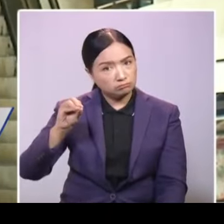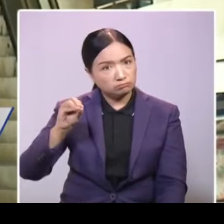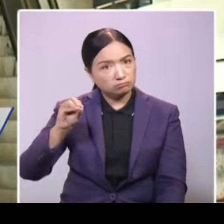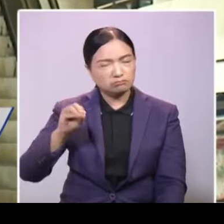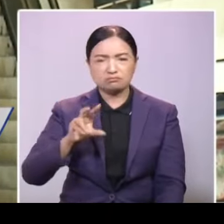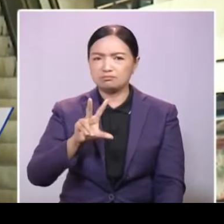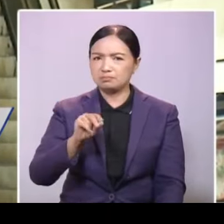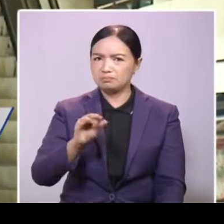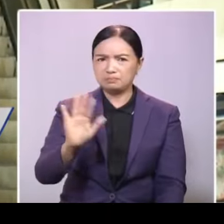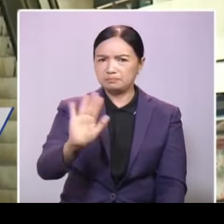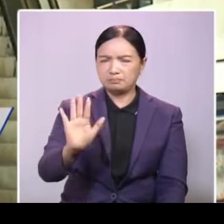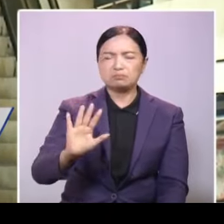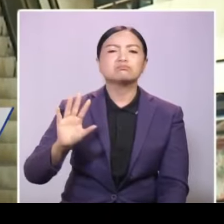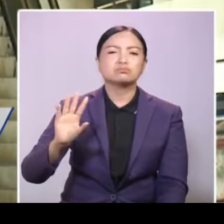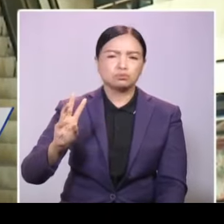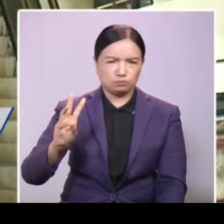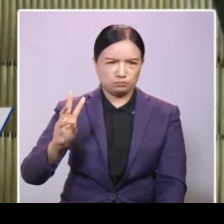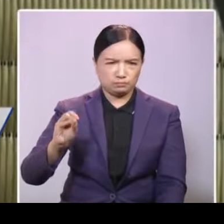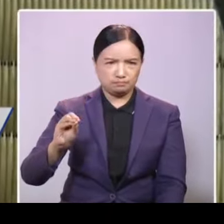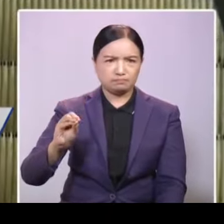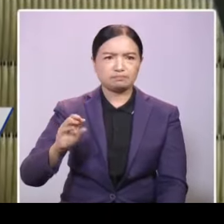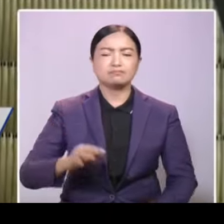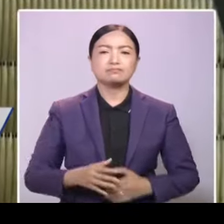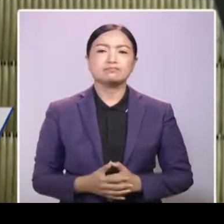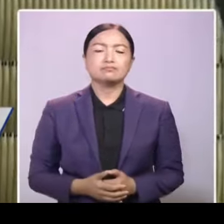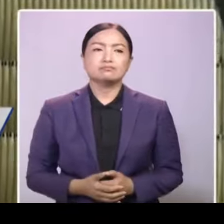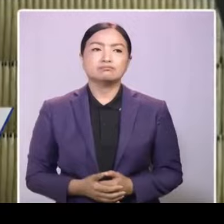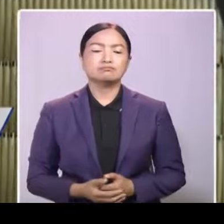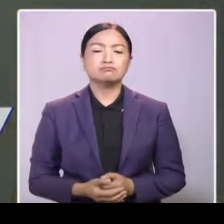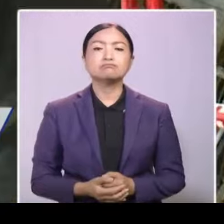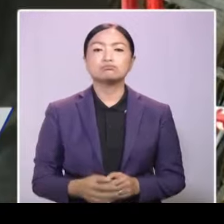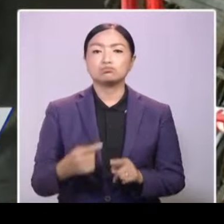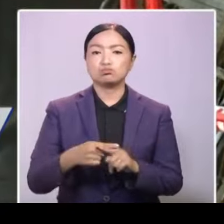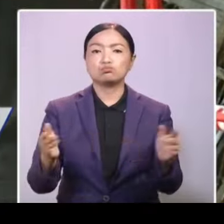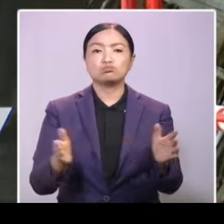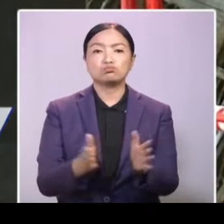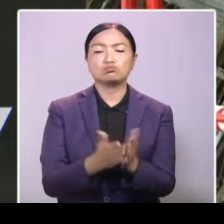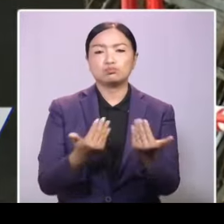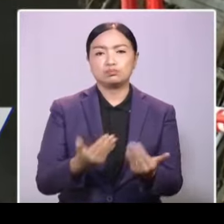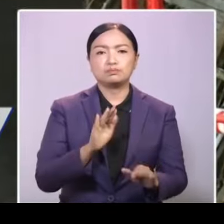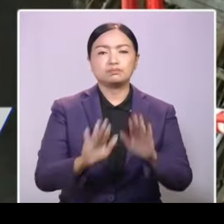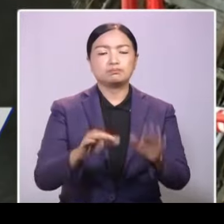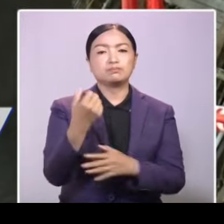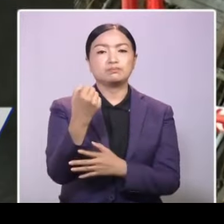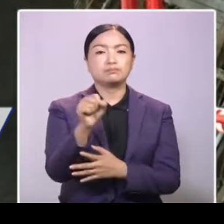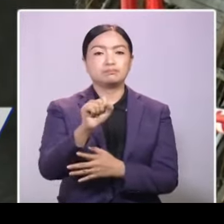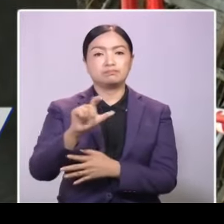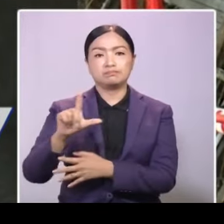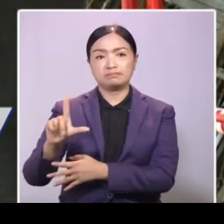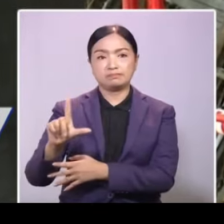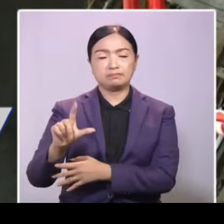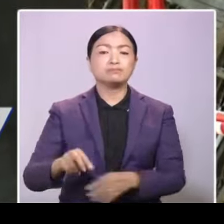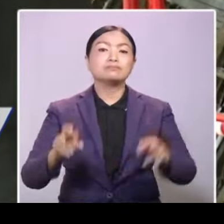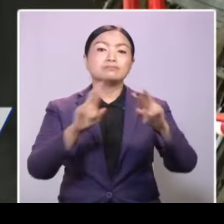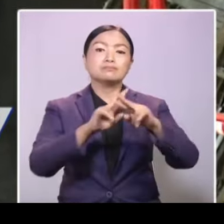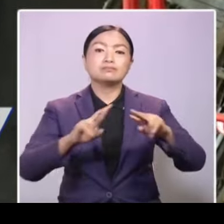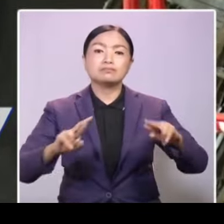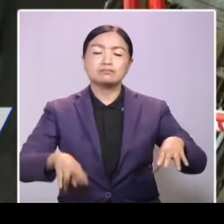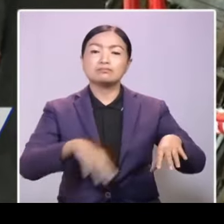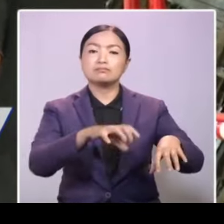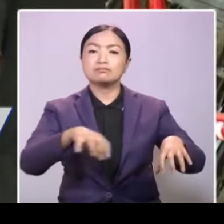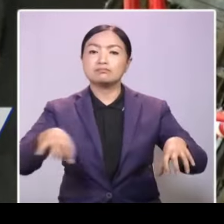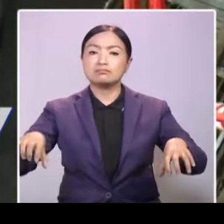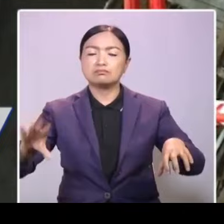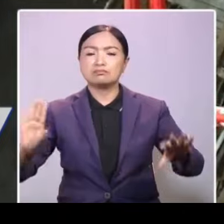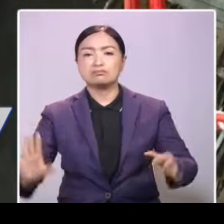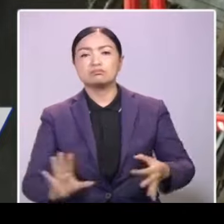ะใช่30ร้านอย่างที่ทางการออกมาบอกนะคะมูลค่ารวมตอนนี้ประมาณ10ล้านบาทแล้วก็ย้ำว่าร้านค้าไม่ได้เกี่ยวข้องกับส